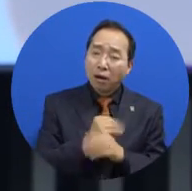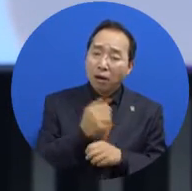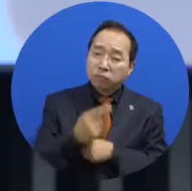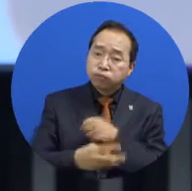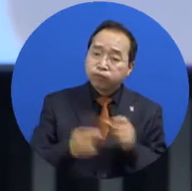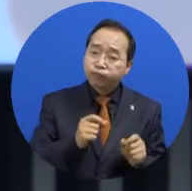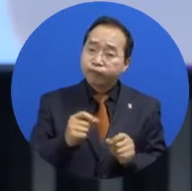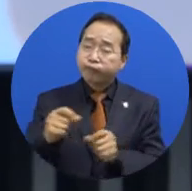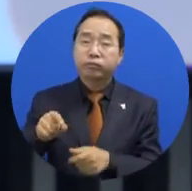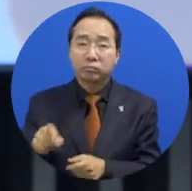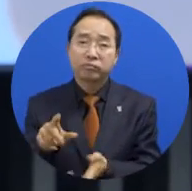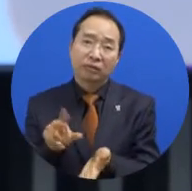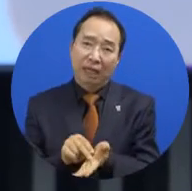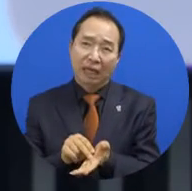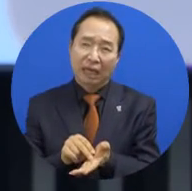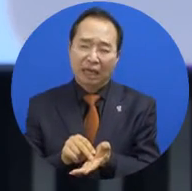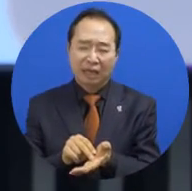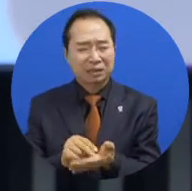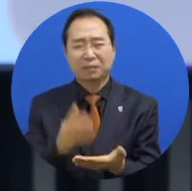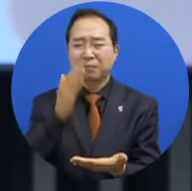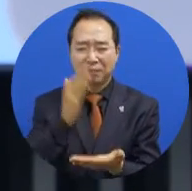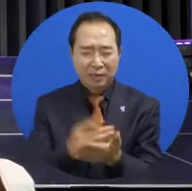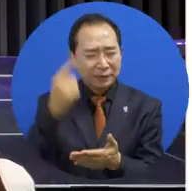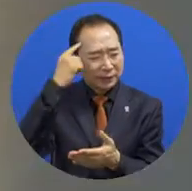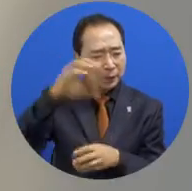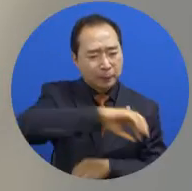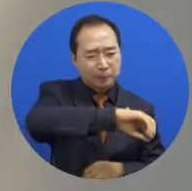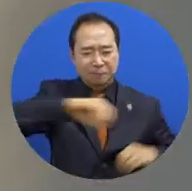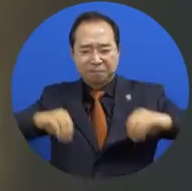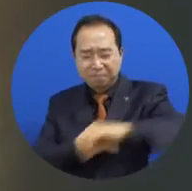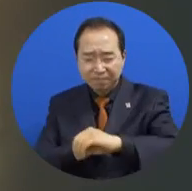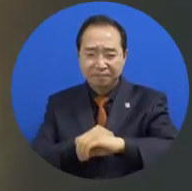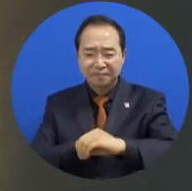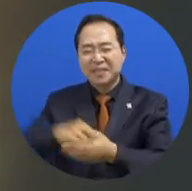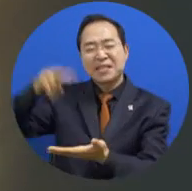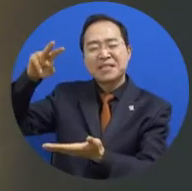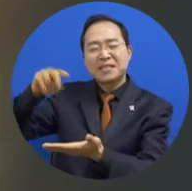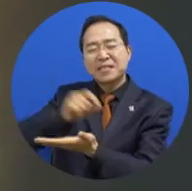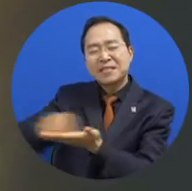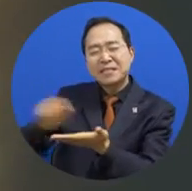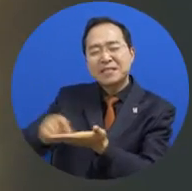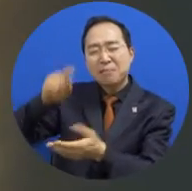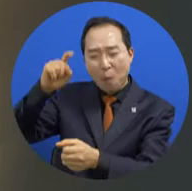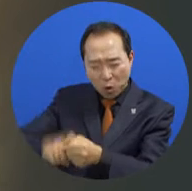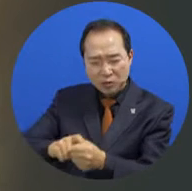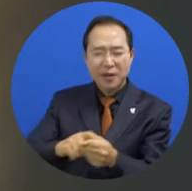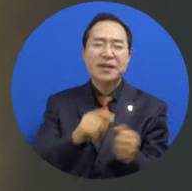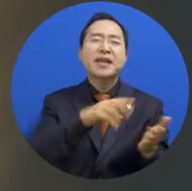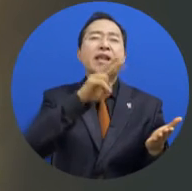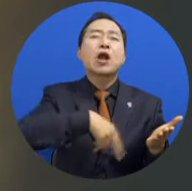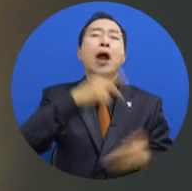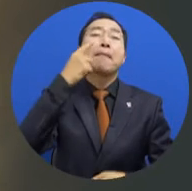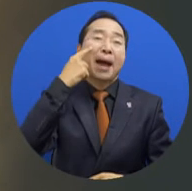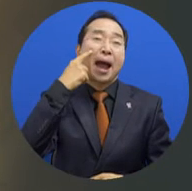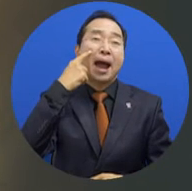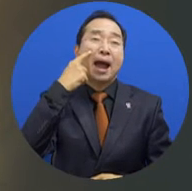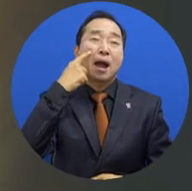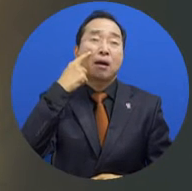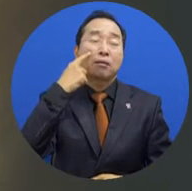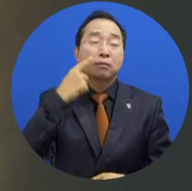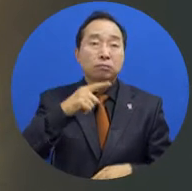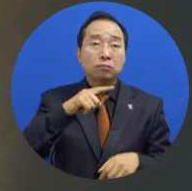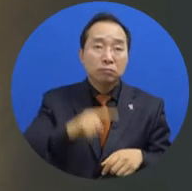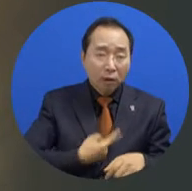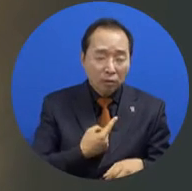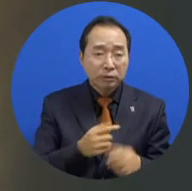이제 완전히 이 앞뒤를 바꿔서 쓰기 위해 읽어라. 이렇게 이제 이 명제를